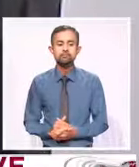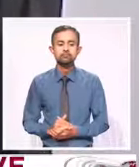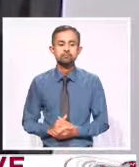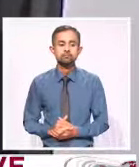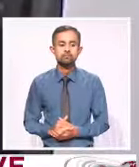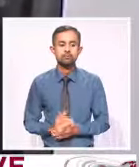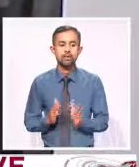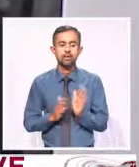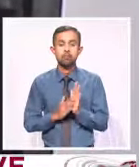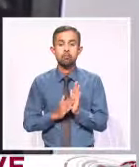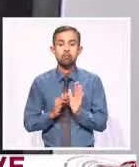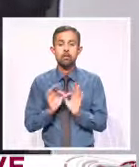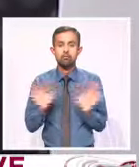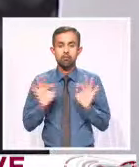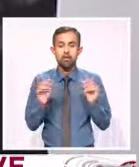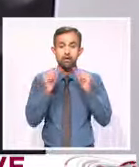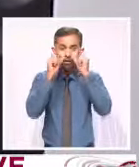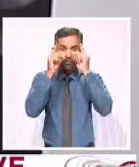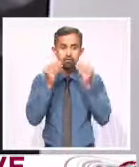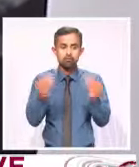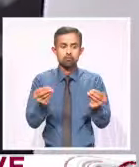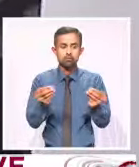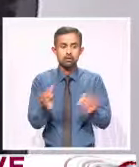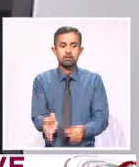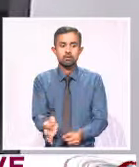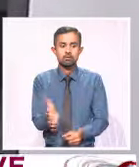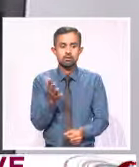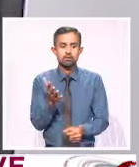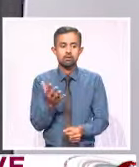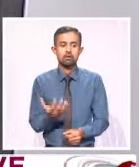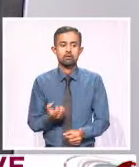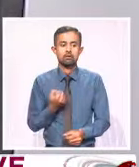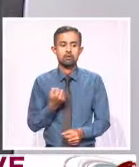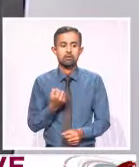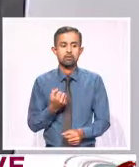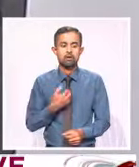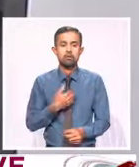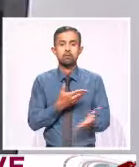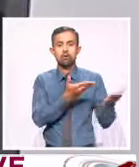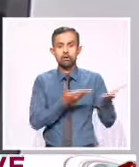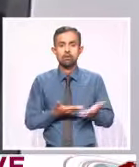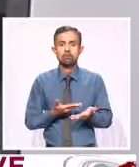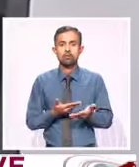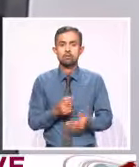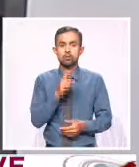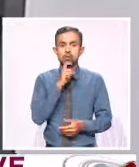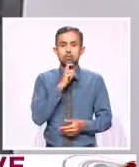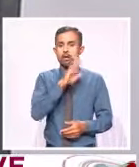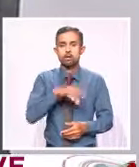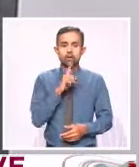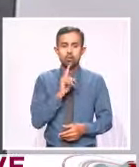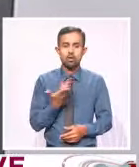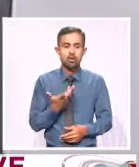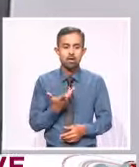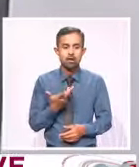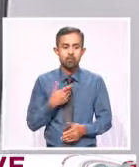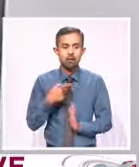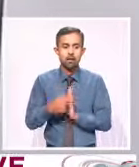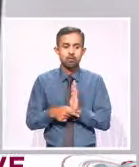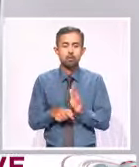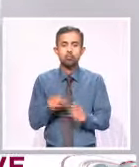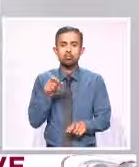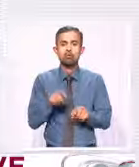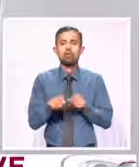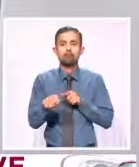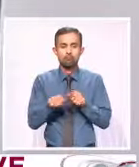මේ මාධ්‍ය හරහා තමයි දැනුවත් වෙන්නේ අතුරු තහනම් නියෝගයක් කරන් කියලා. අපි කැඳවලා තිබ්බේ නැහැ උසාවියට. හැබැයි මම මේ රටේ